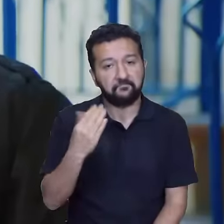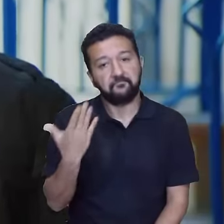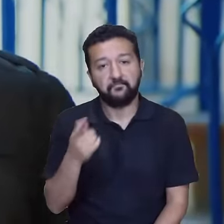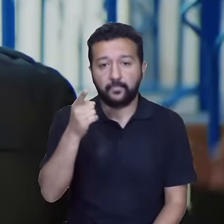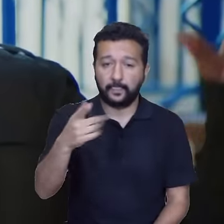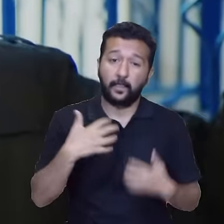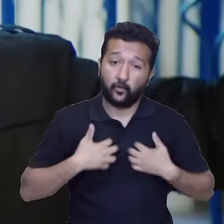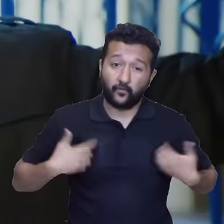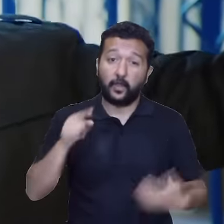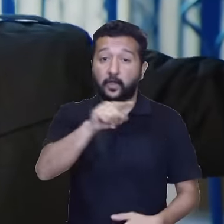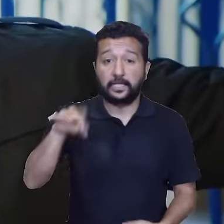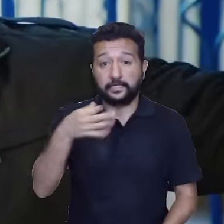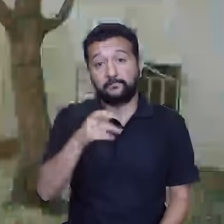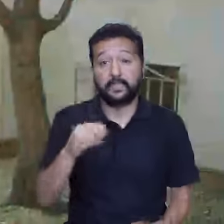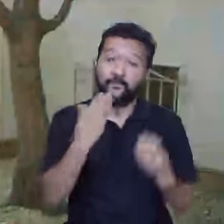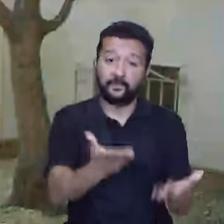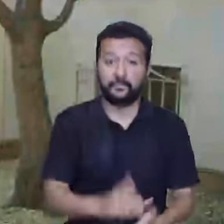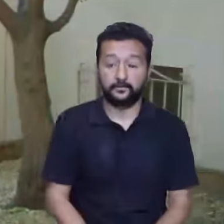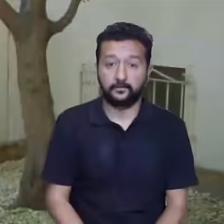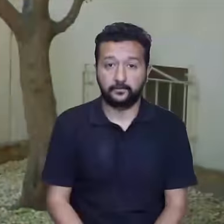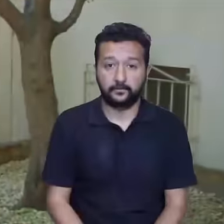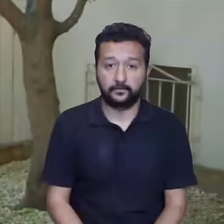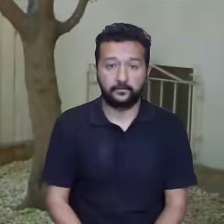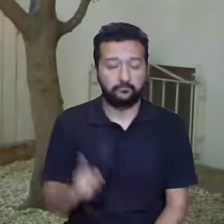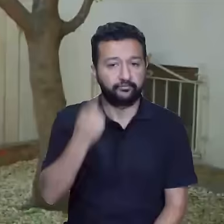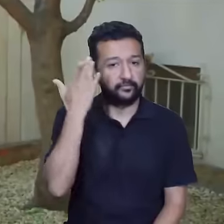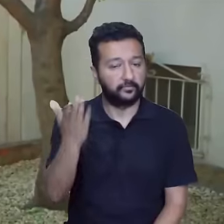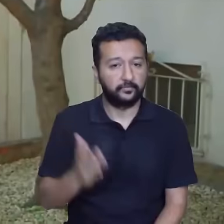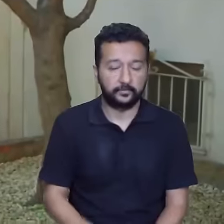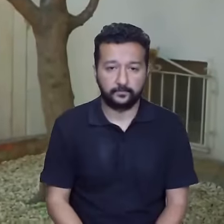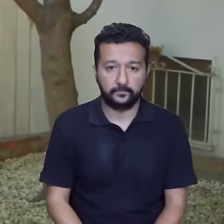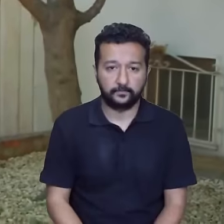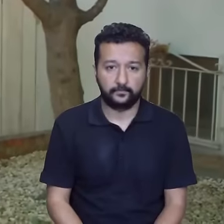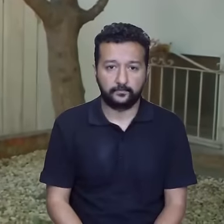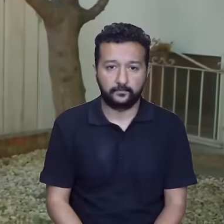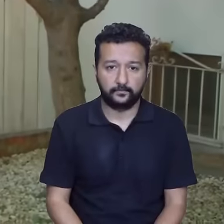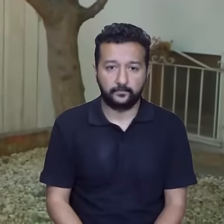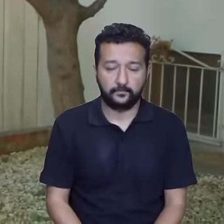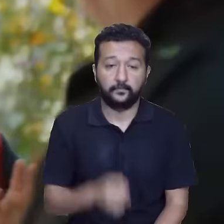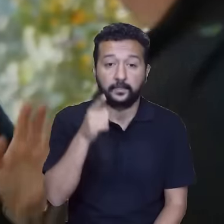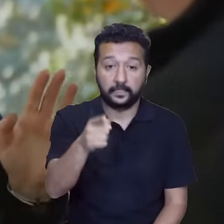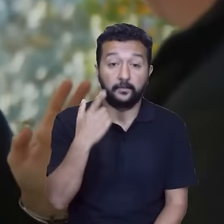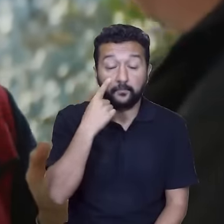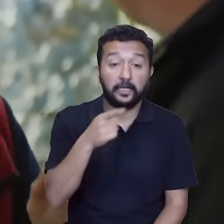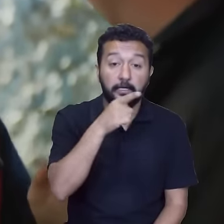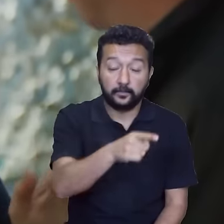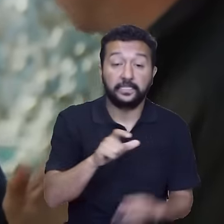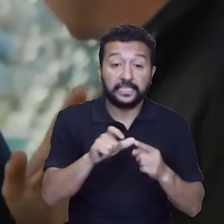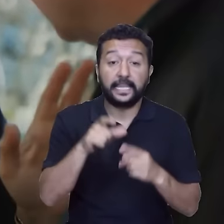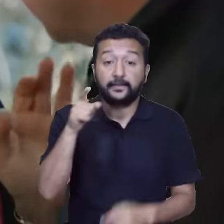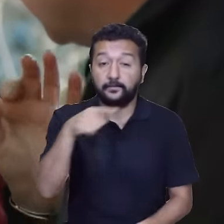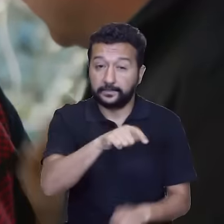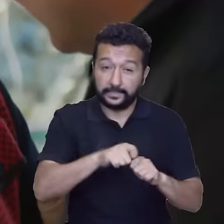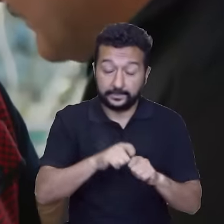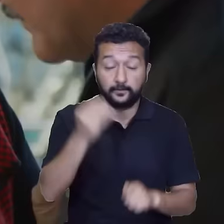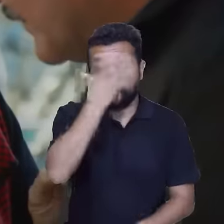Eyvallah ya, sen de güvendiklerine çay bedava ver. Hah. Hayret bir şey ya. Adile koşar adım indi. Şeker, yavrum